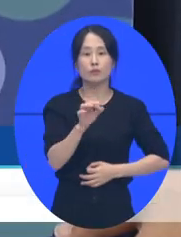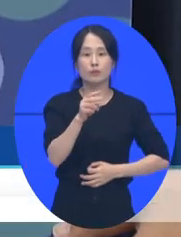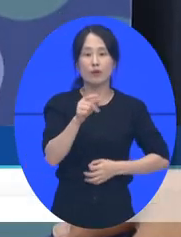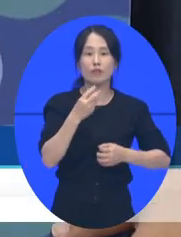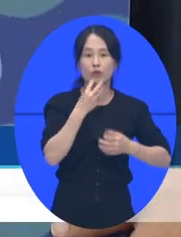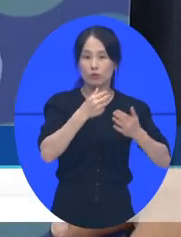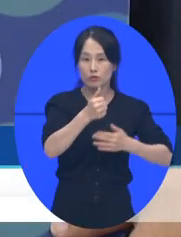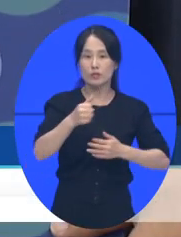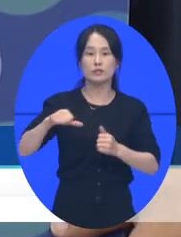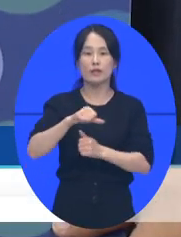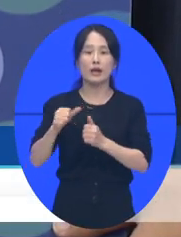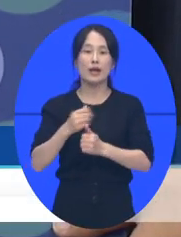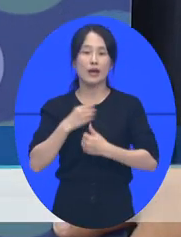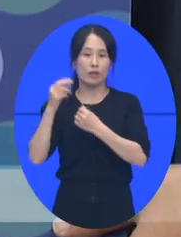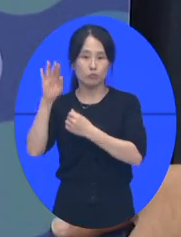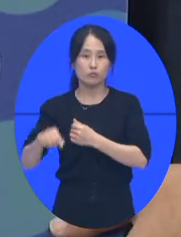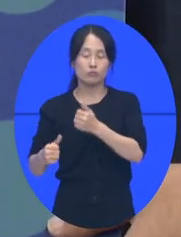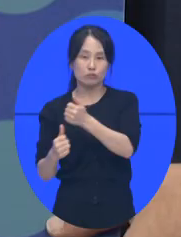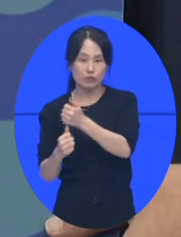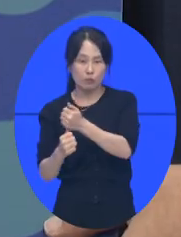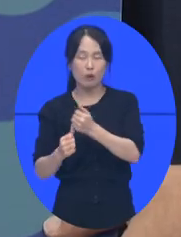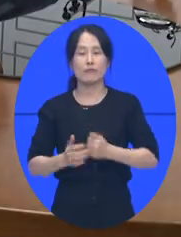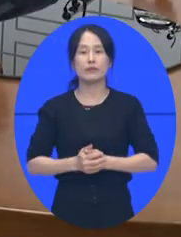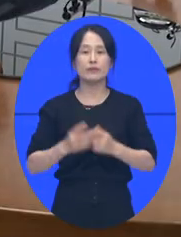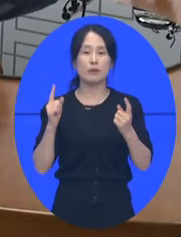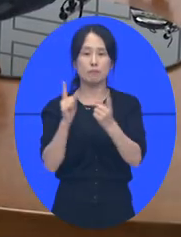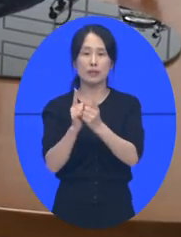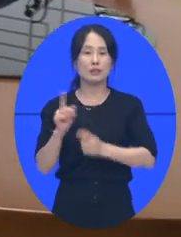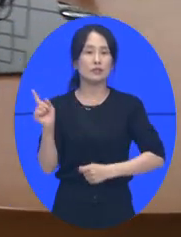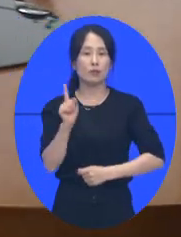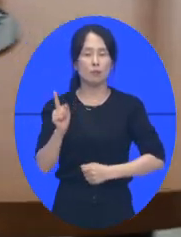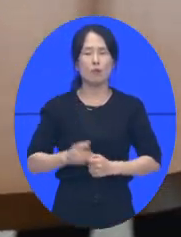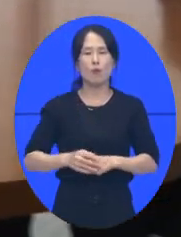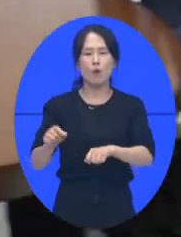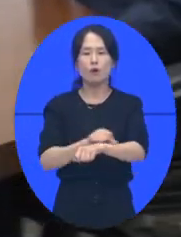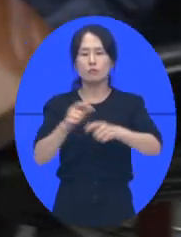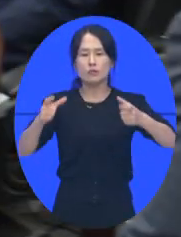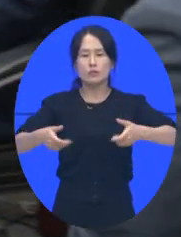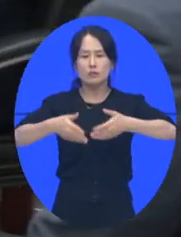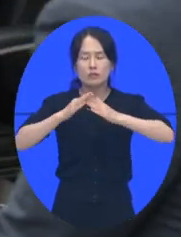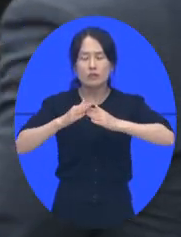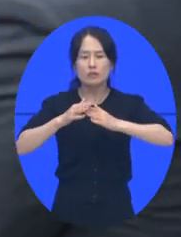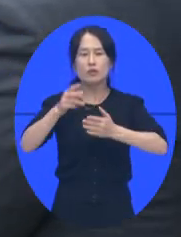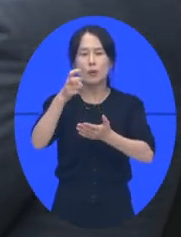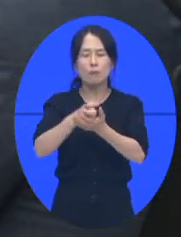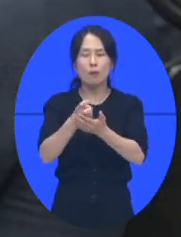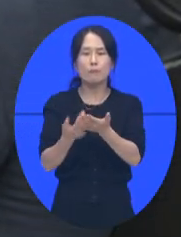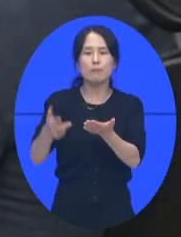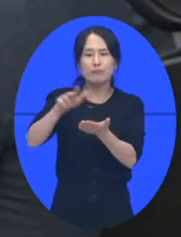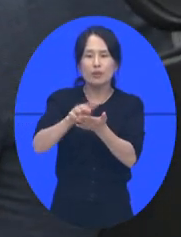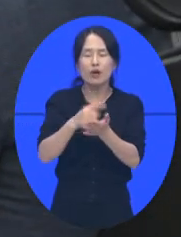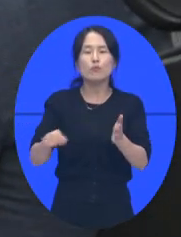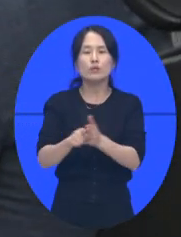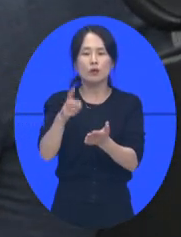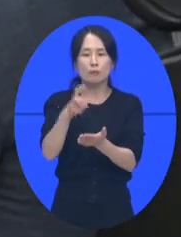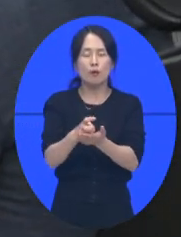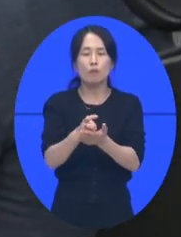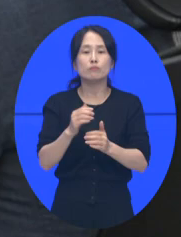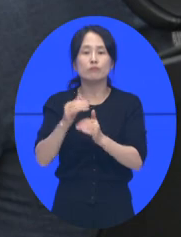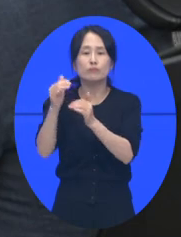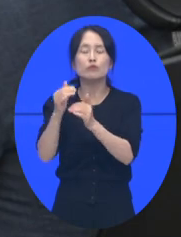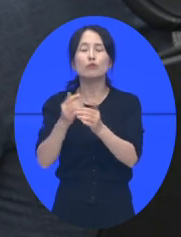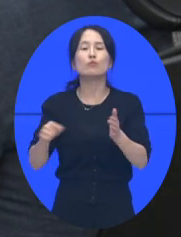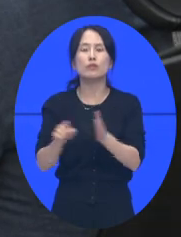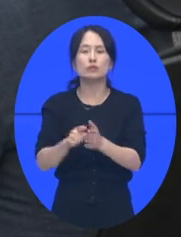의장과 고기동 행정안전부 차관을 만나 경기 북부 특별자치도 설치 특별법 제정을 위한 법적 절차인 주민투표 실시를